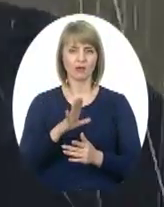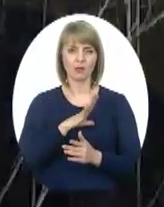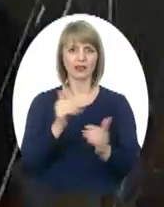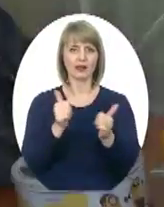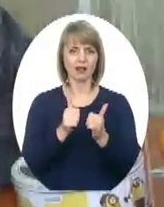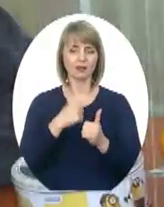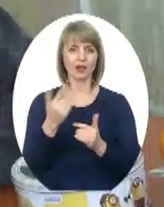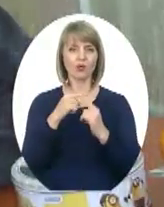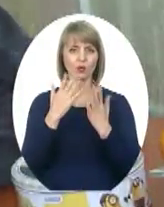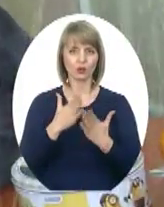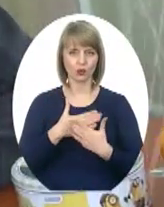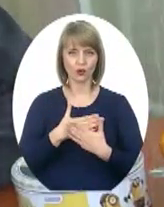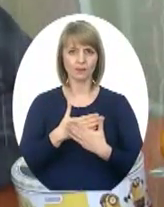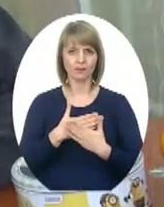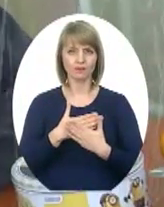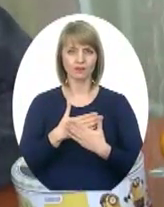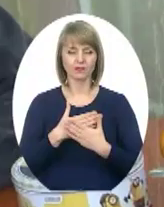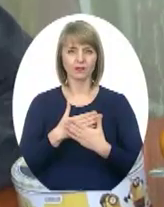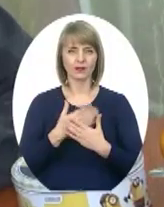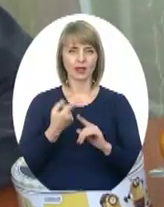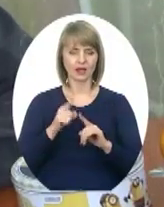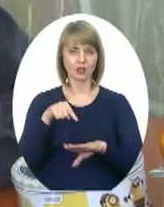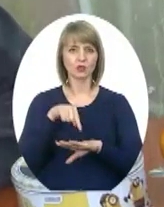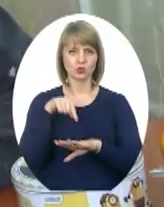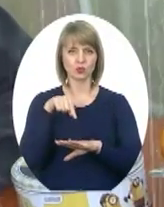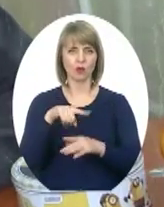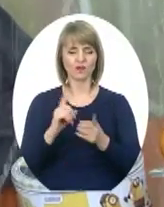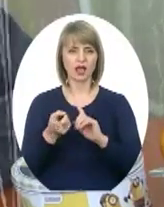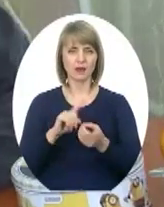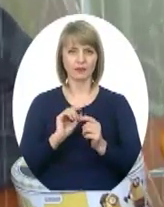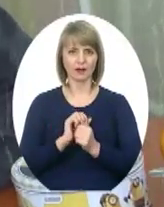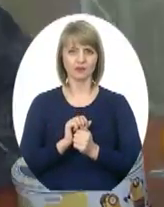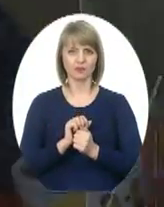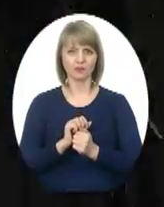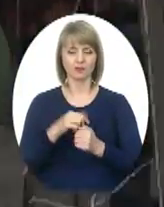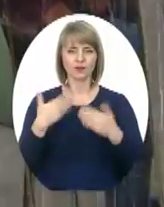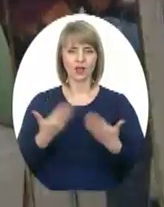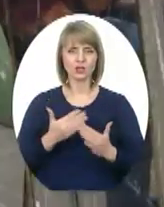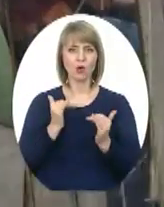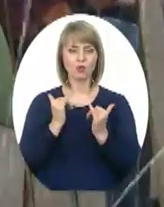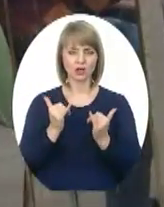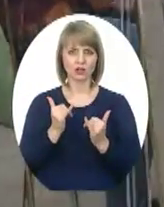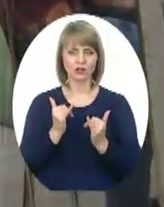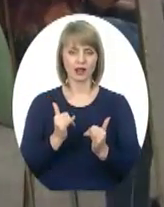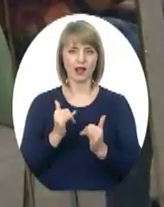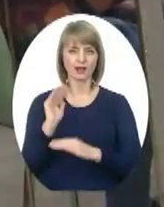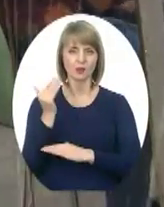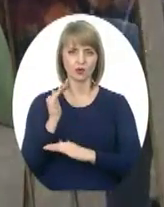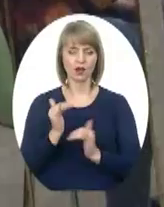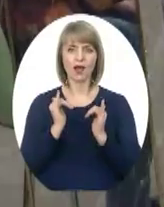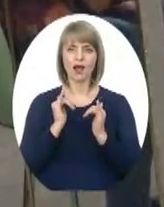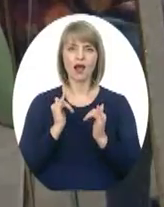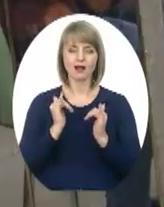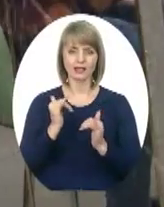рядом. Я его люблю. И это чувствую взаимно. Я живу прежде всего для